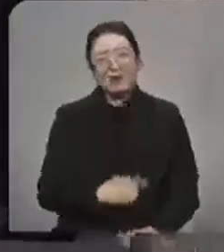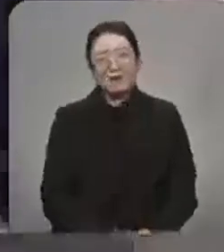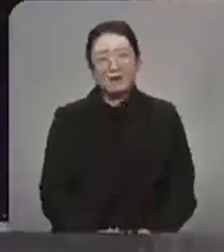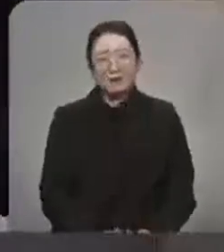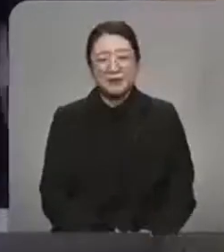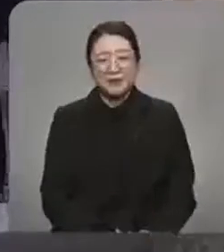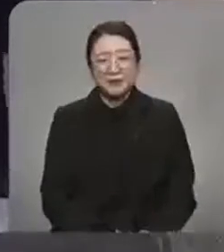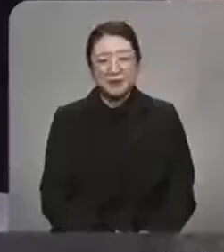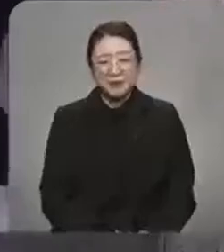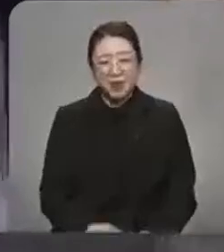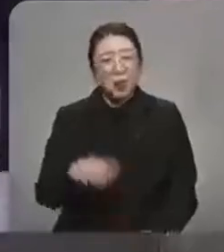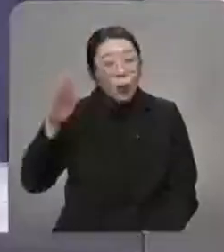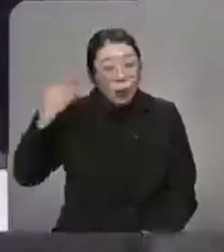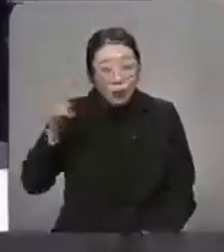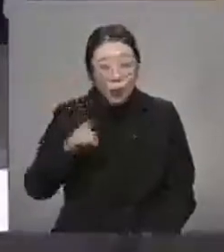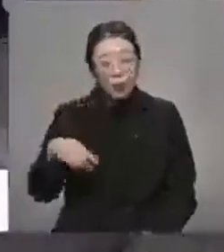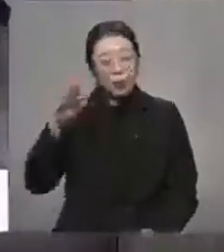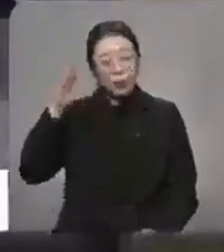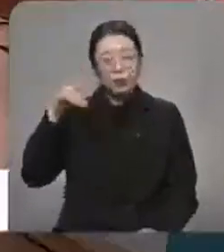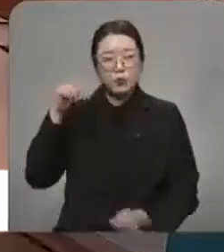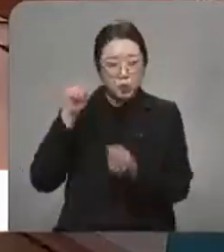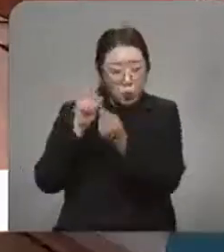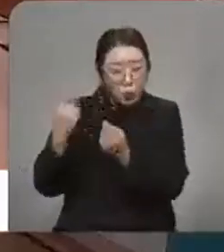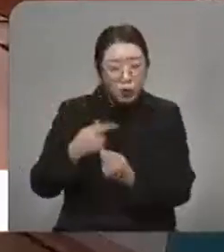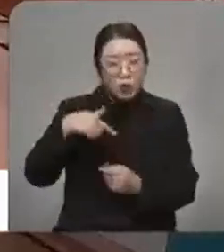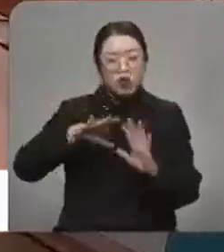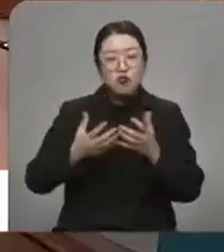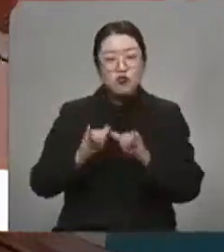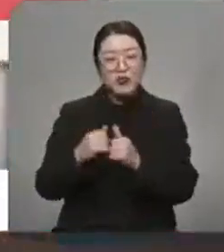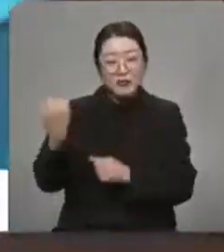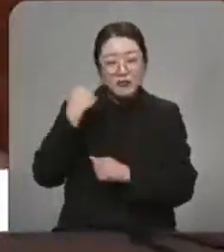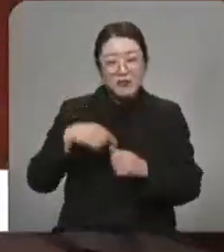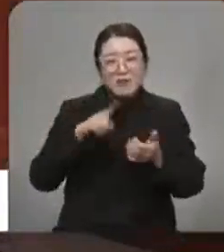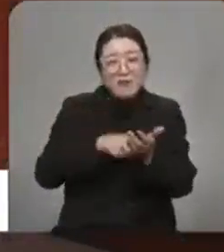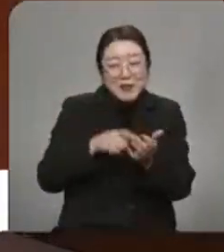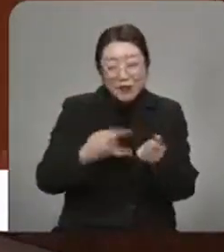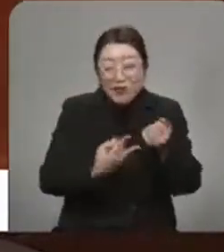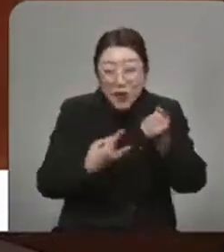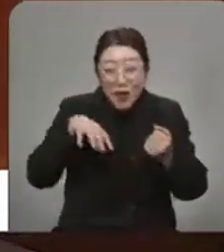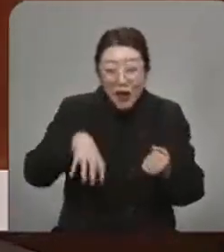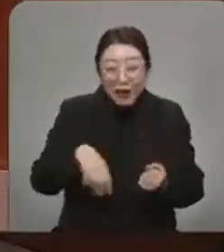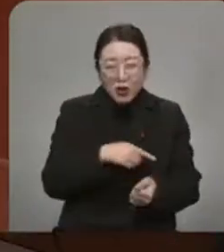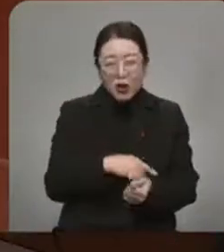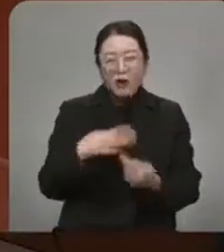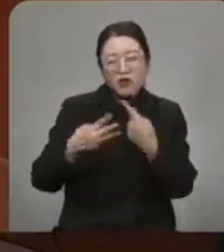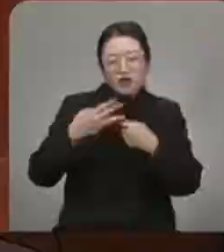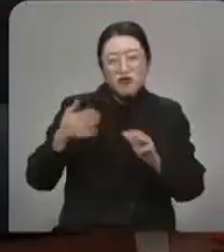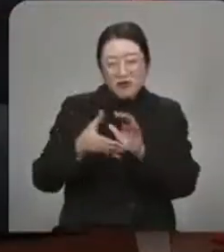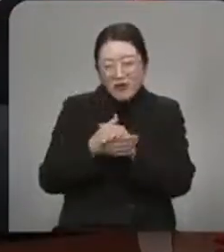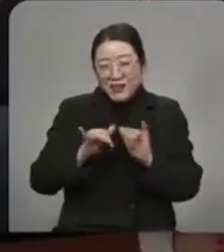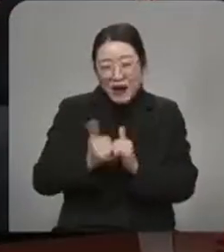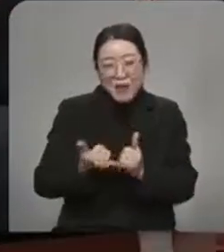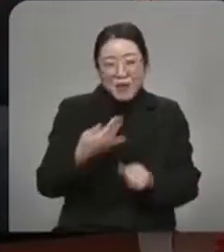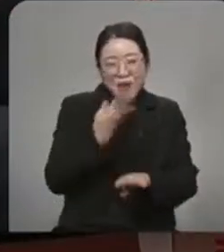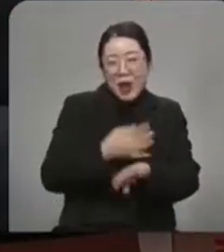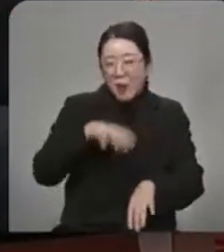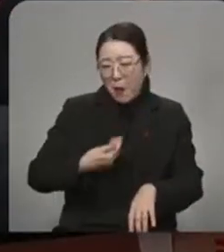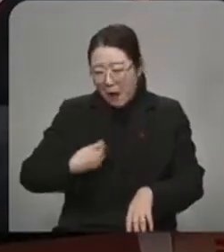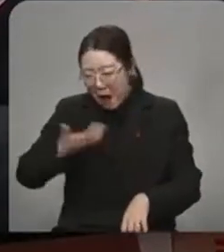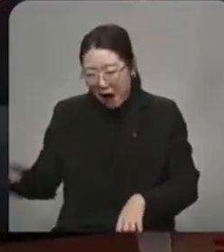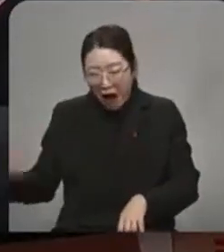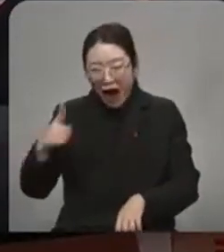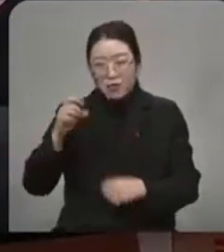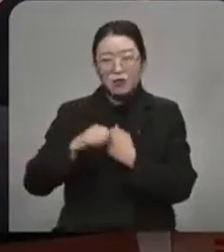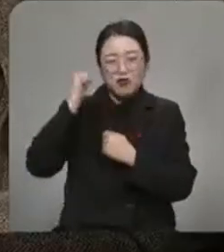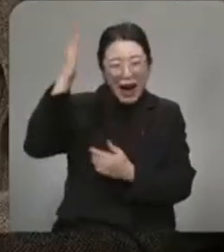일각에서는 조만간 출범하는 국민의인 비상대책 위원회에서 신윤 중진 의원들에 대한 세신 요구가